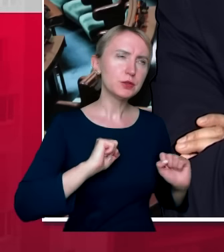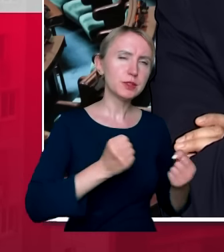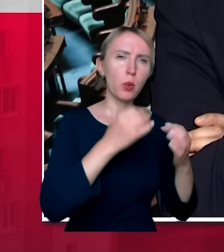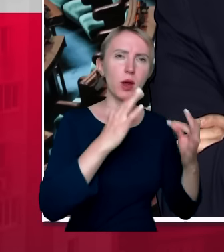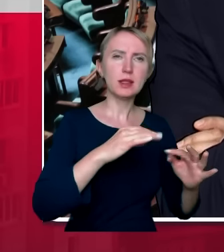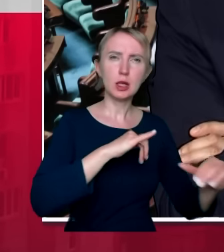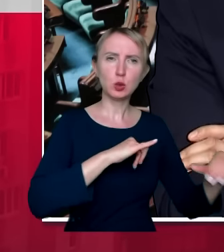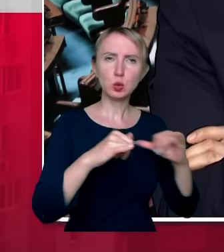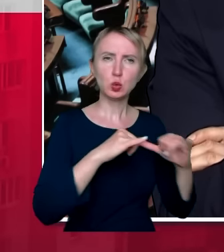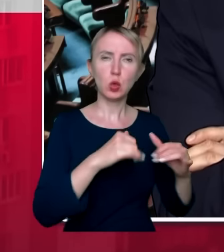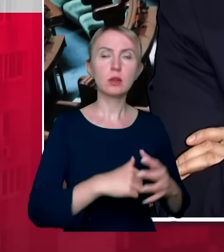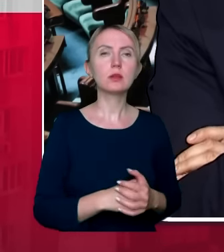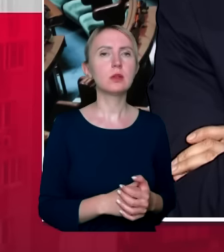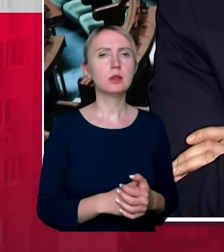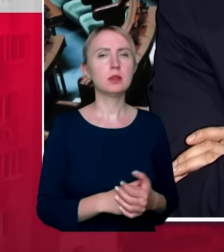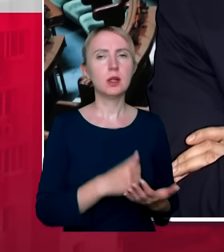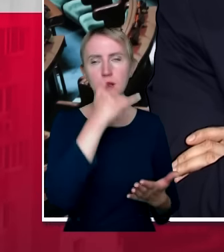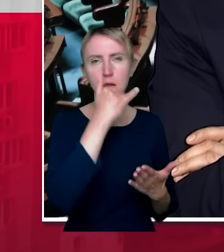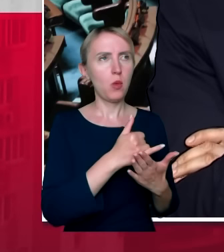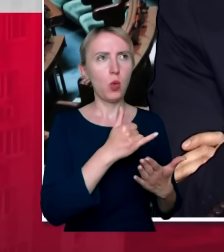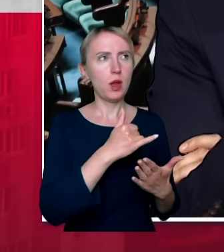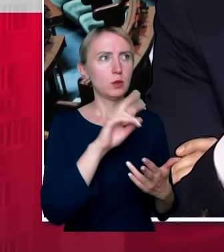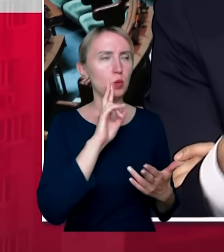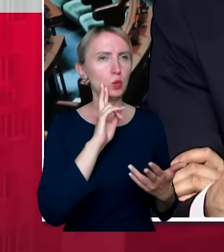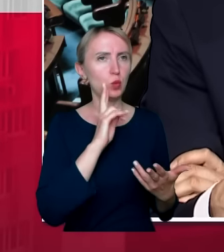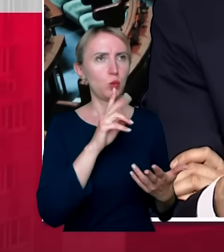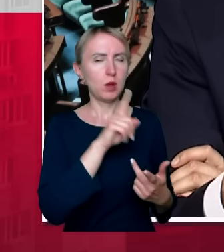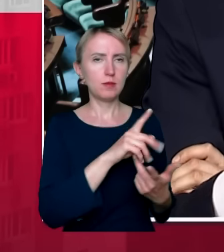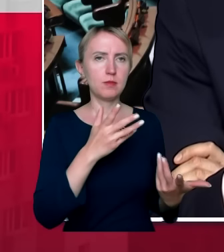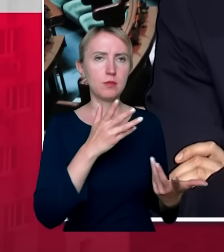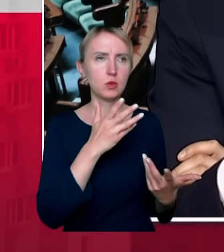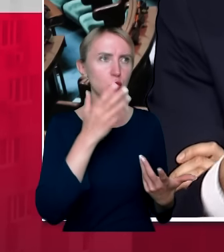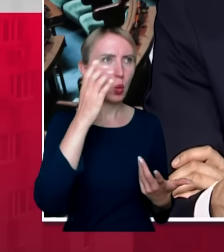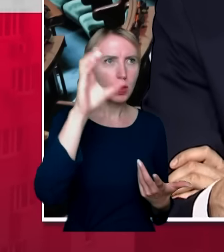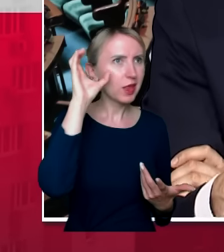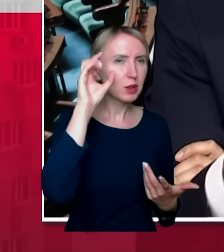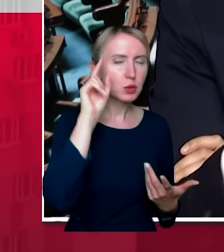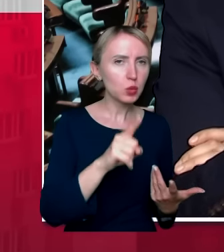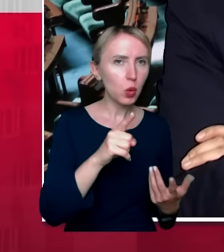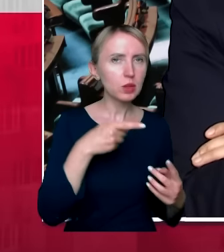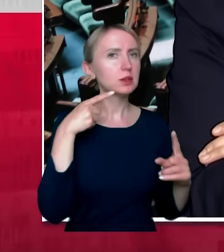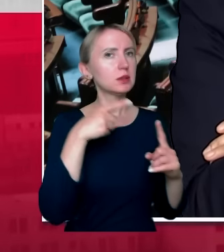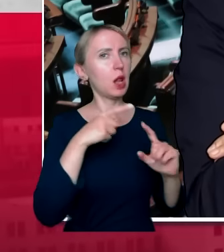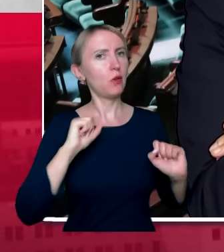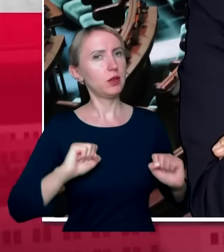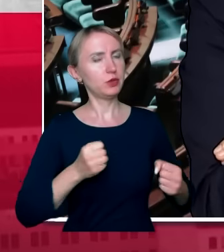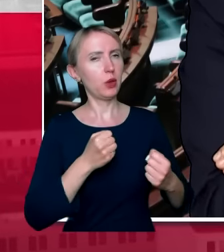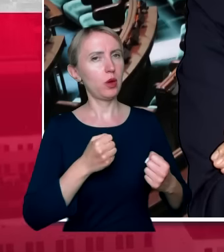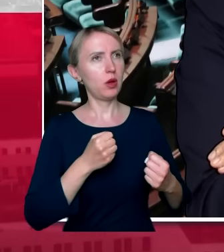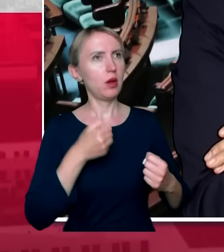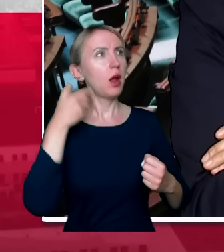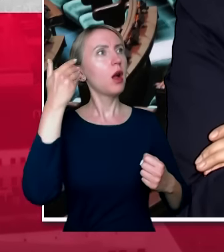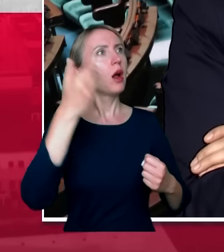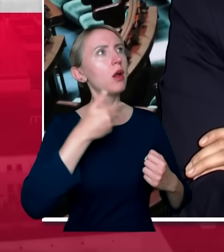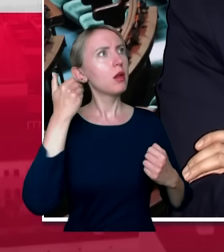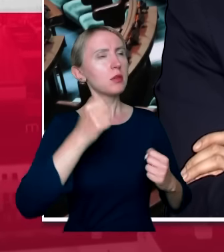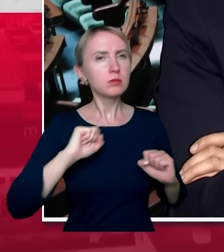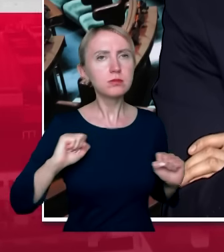rządzącej i nie jestem w stanie pojąć, czy to jest po prostu nieudolność, czy to jest celowa gra, że słowa są bardzo